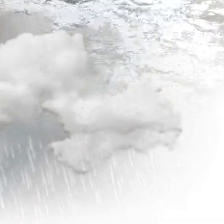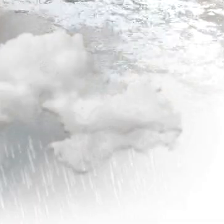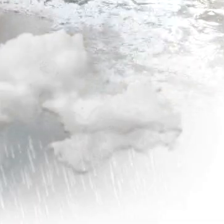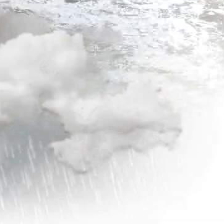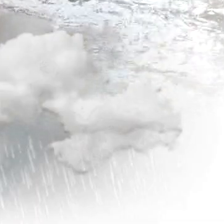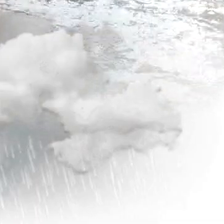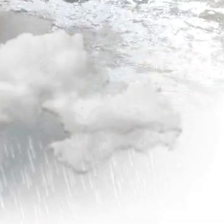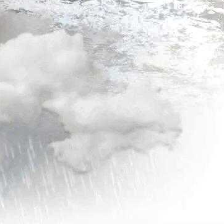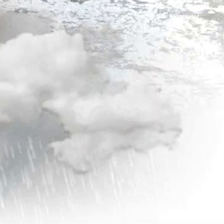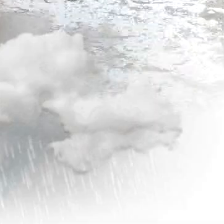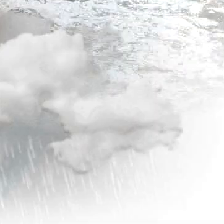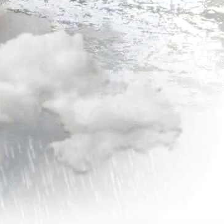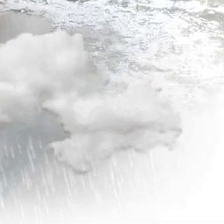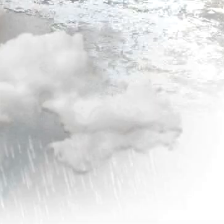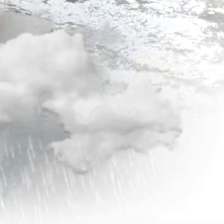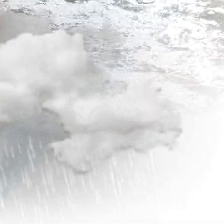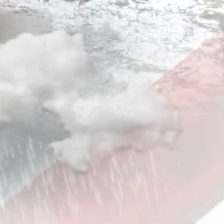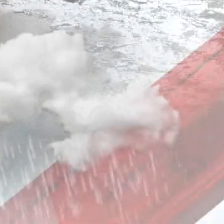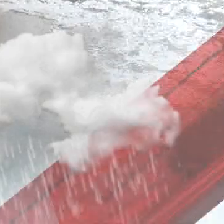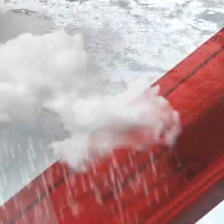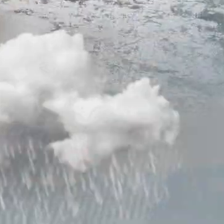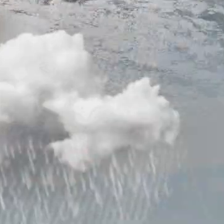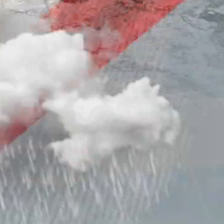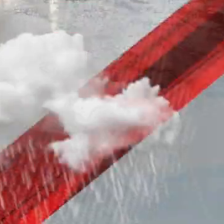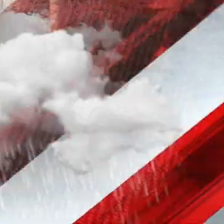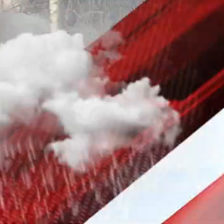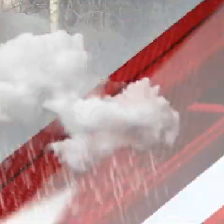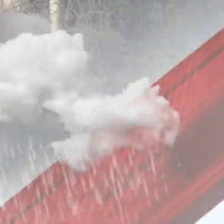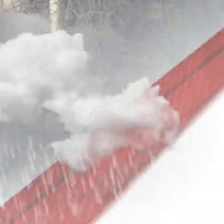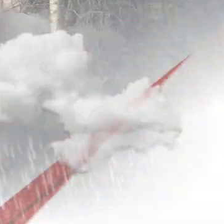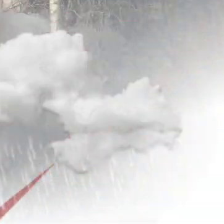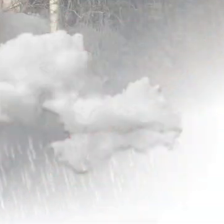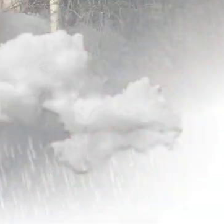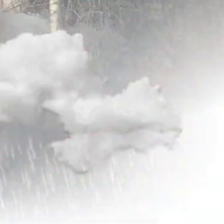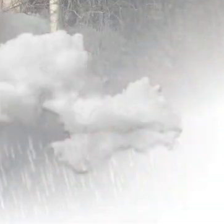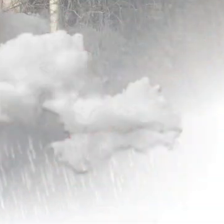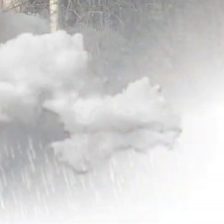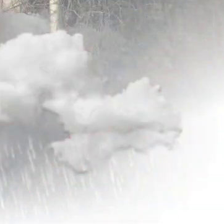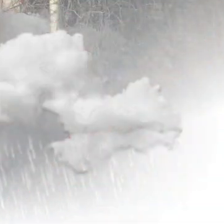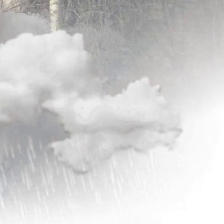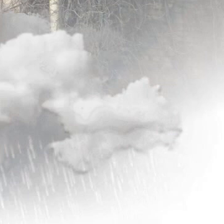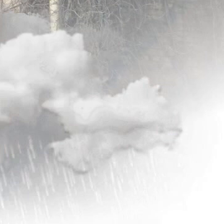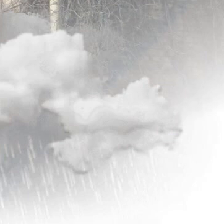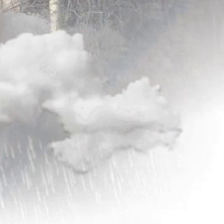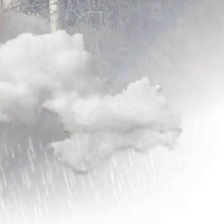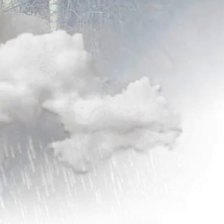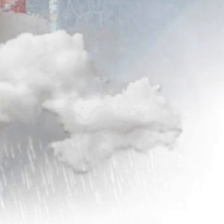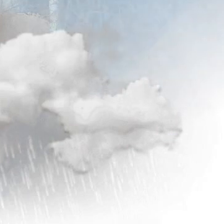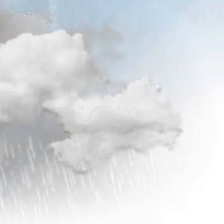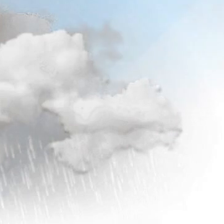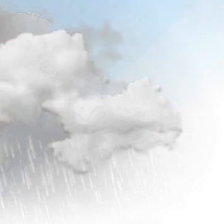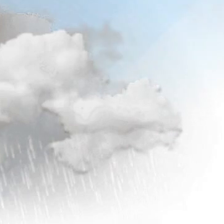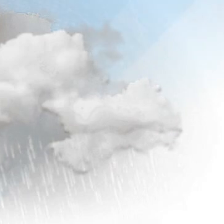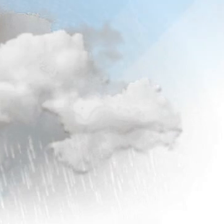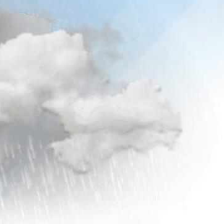а вечером до плюс 16 градусов. Ветер паўднёвы 3,7 метров за секунду.